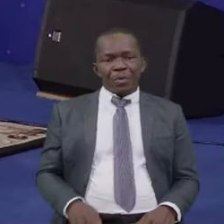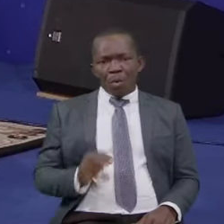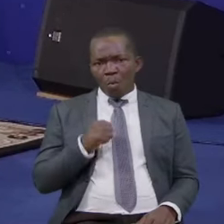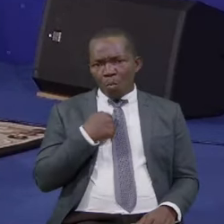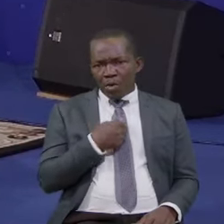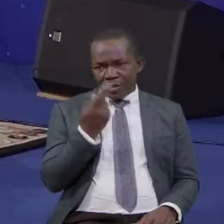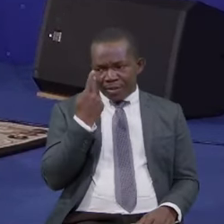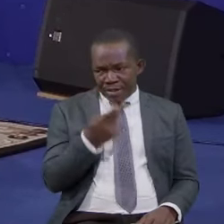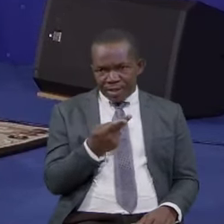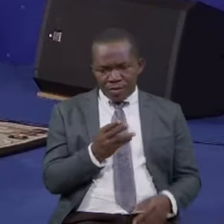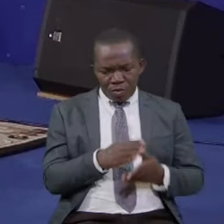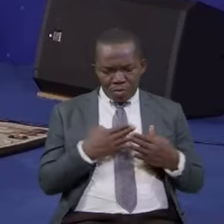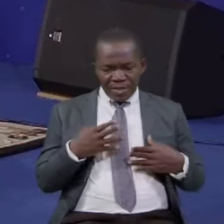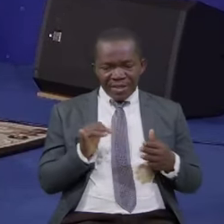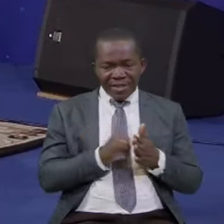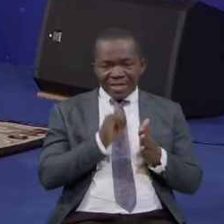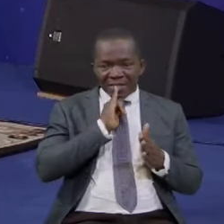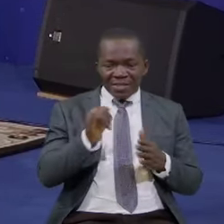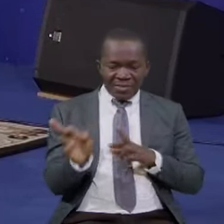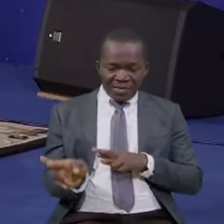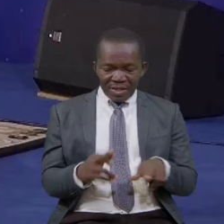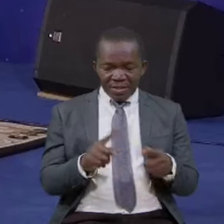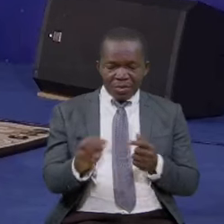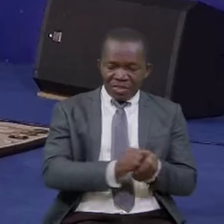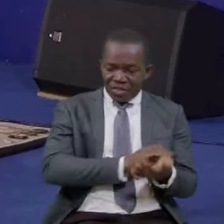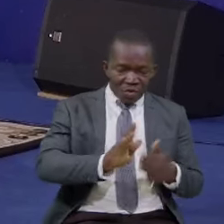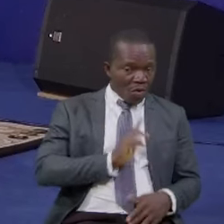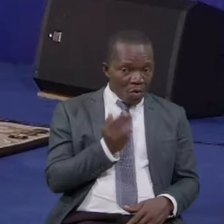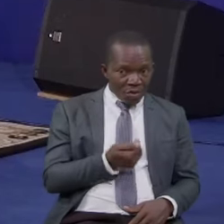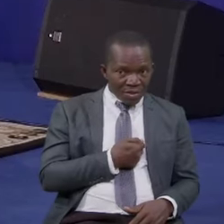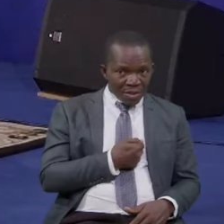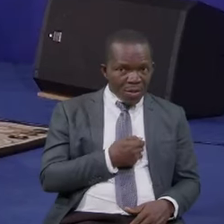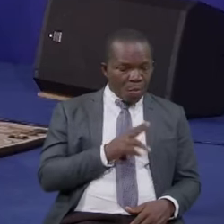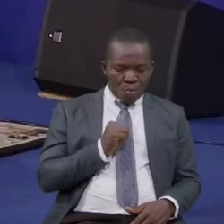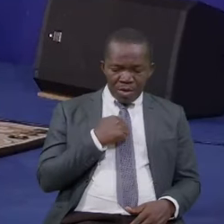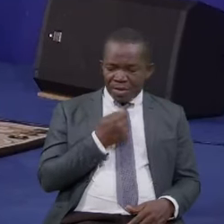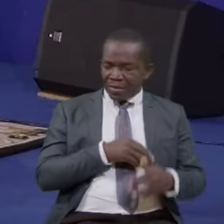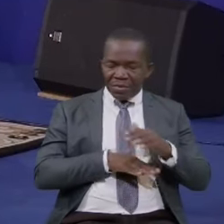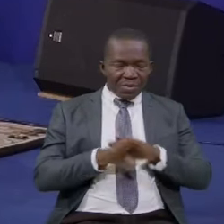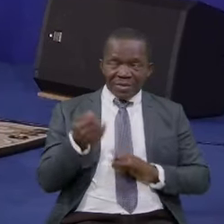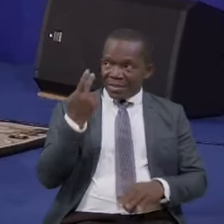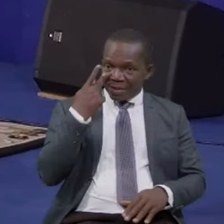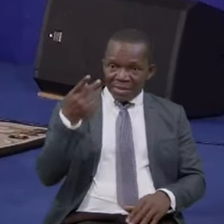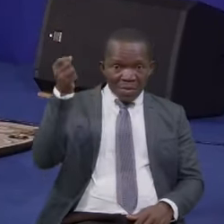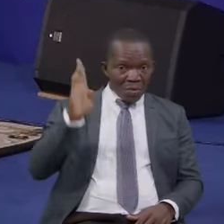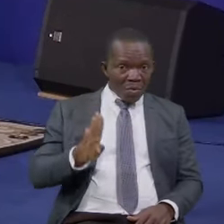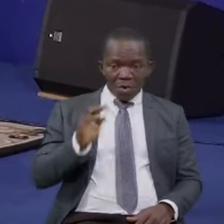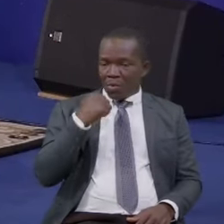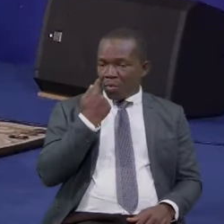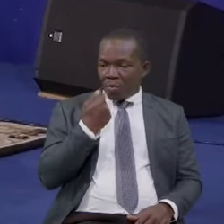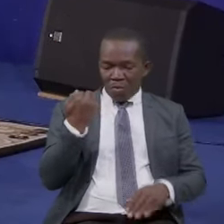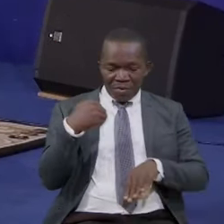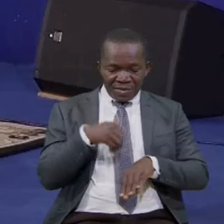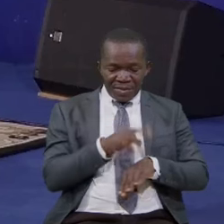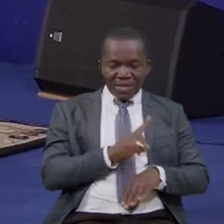méchant qui veut vraiment nous détruire et nous fait TER nous ne voyons plus Dieu nous regardons celui méchant là